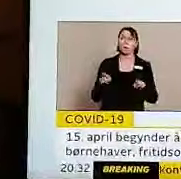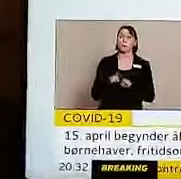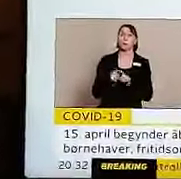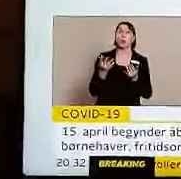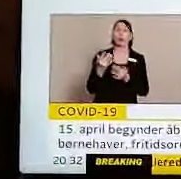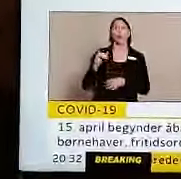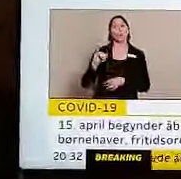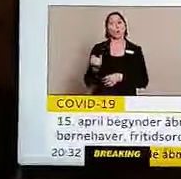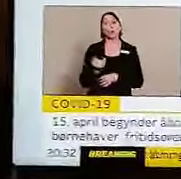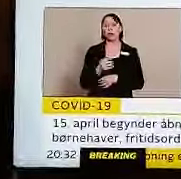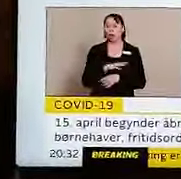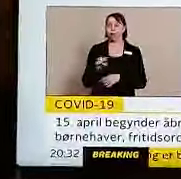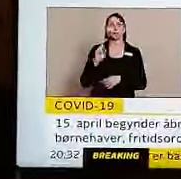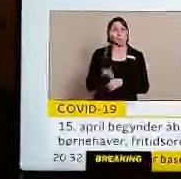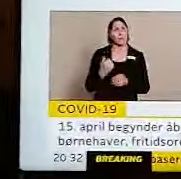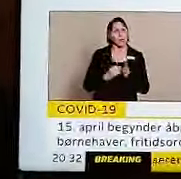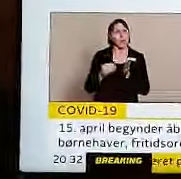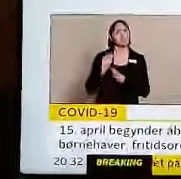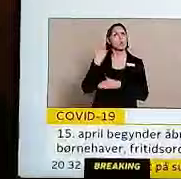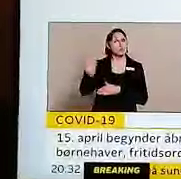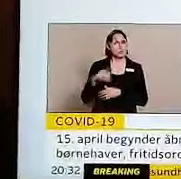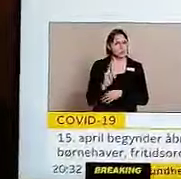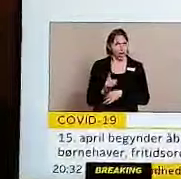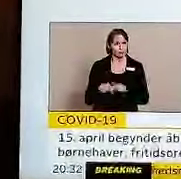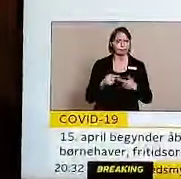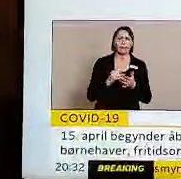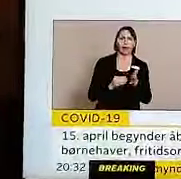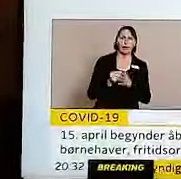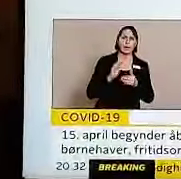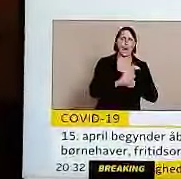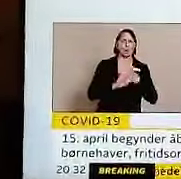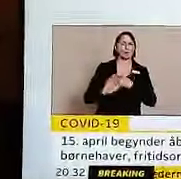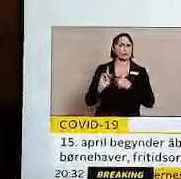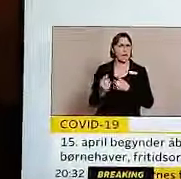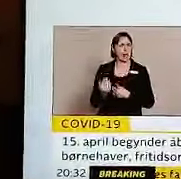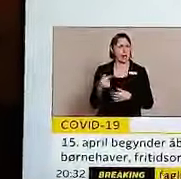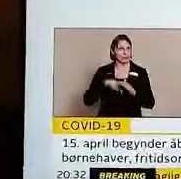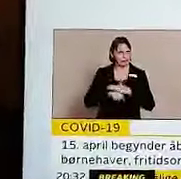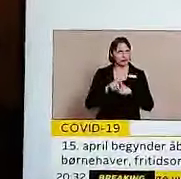مملكة الدنمارك، وأيضا يقومون على